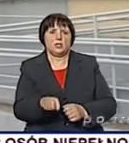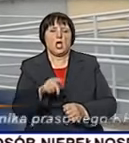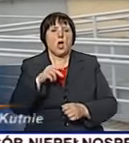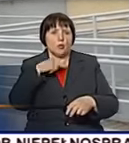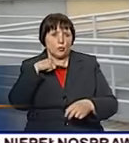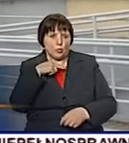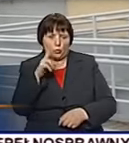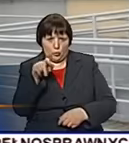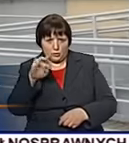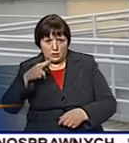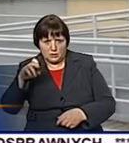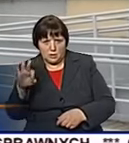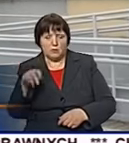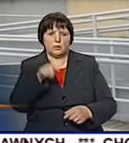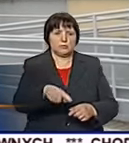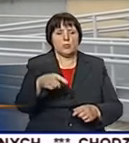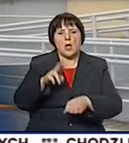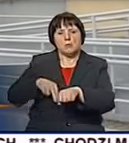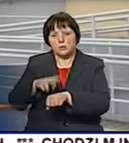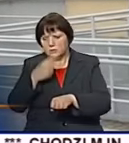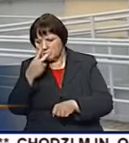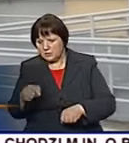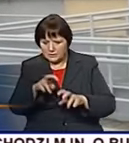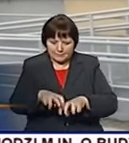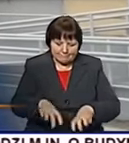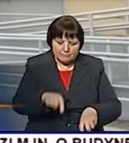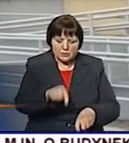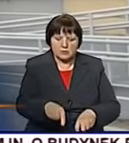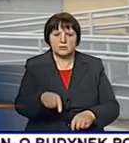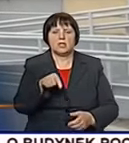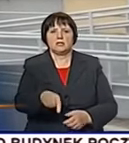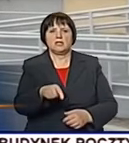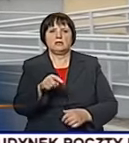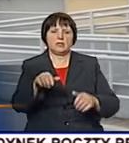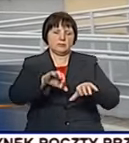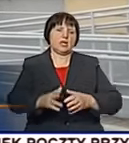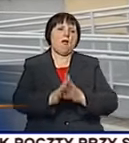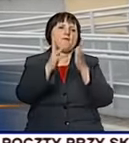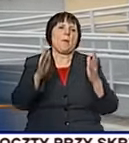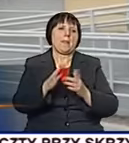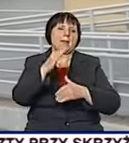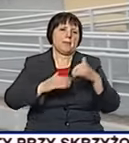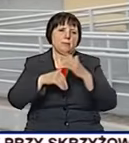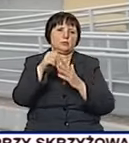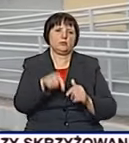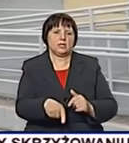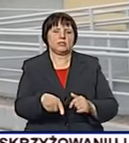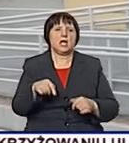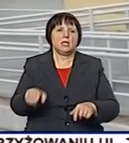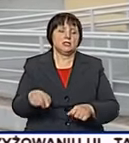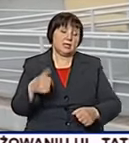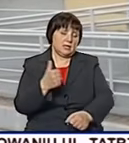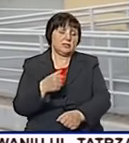powiadomiona o odnalezieniu szczątek ludzkich na placu Piłsudskiego na terenie budowy nowej fontanny, gdzie wspólnie i pod nadzorem